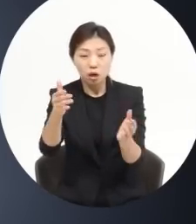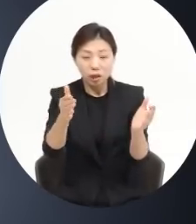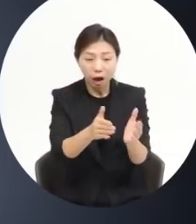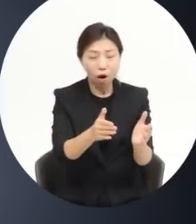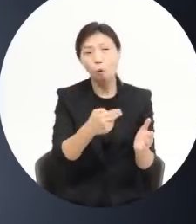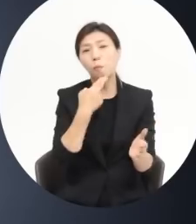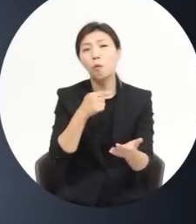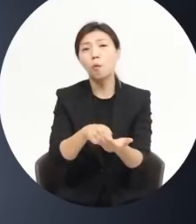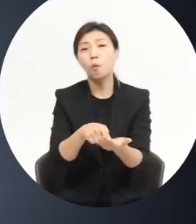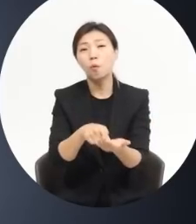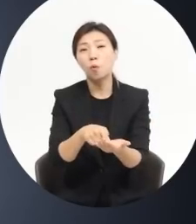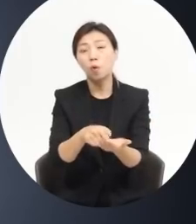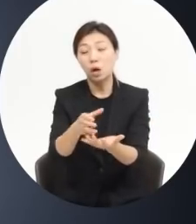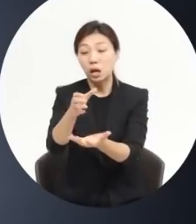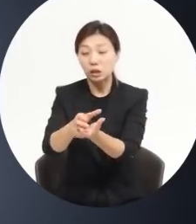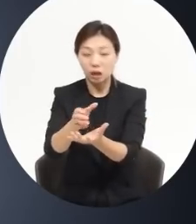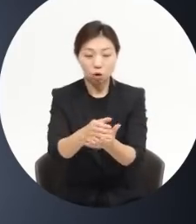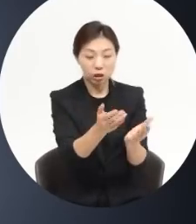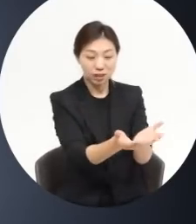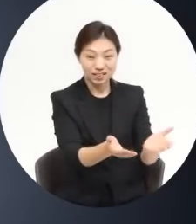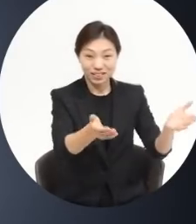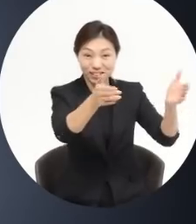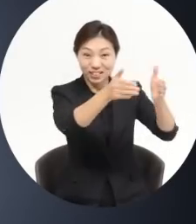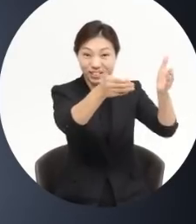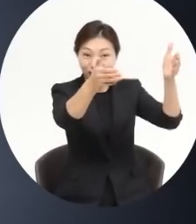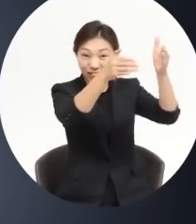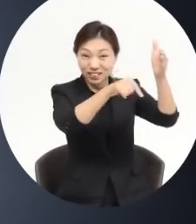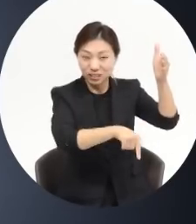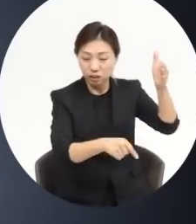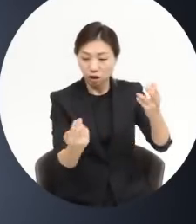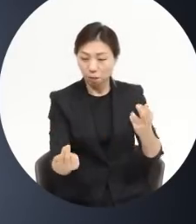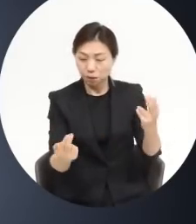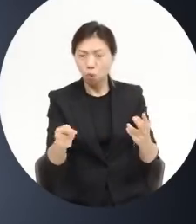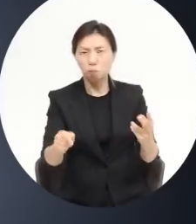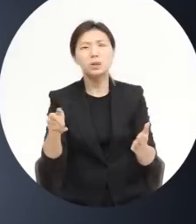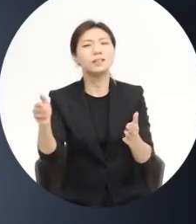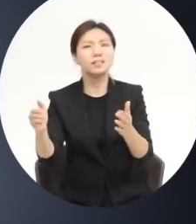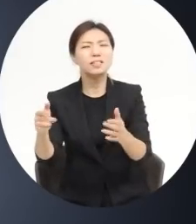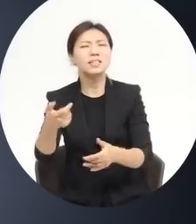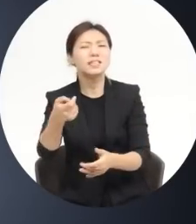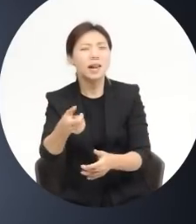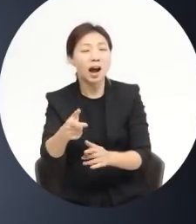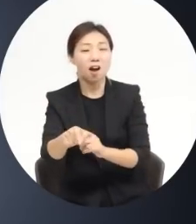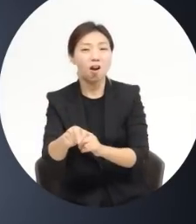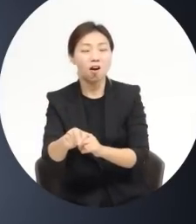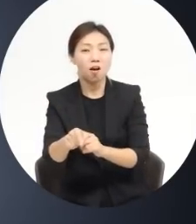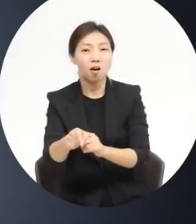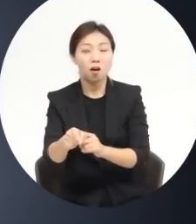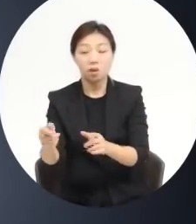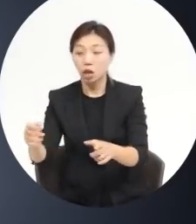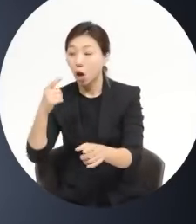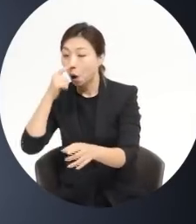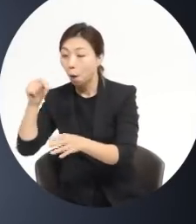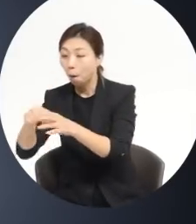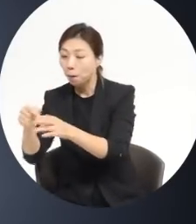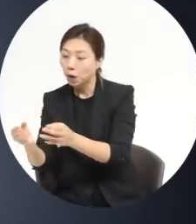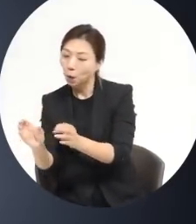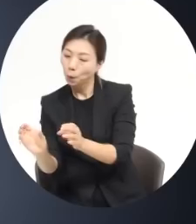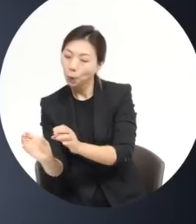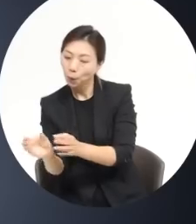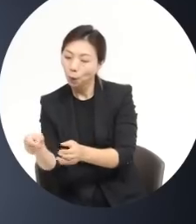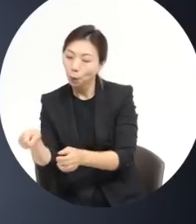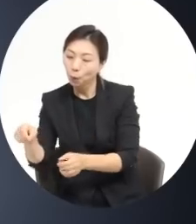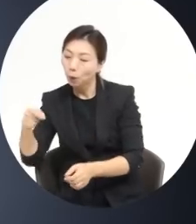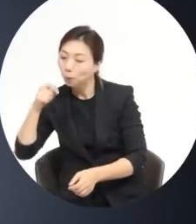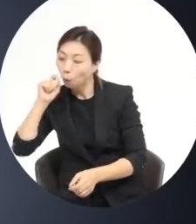기준으로 보면 작은 그릇이 되고 커피잔하고 기준으로 하면 어때요? 큰 것이